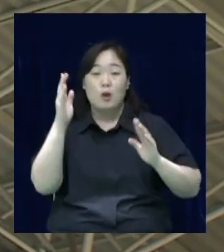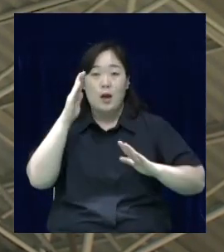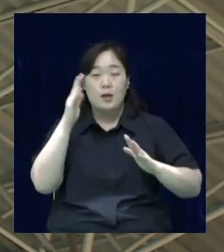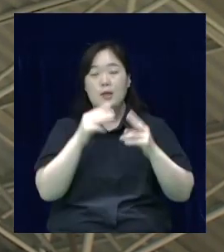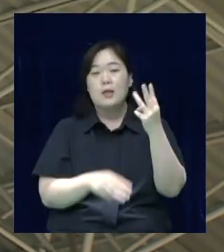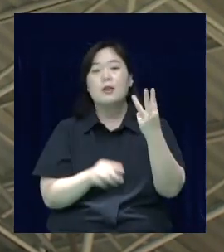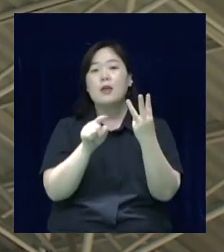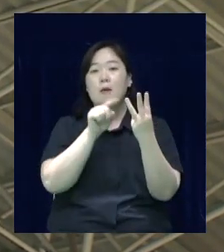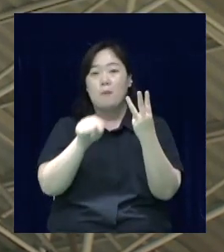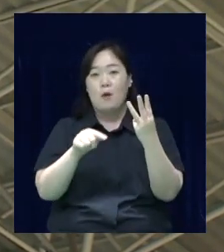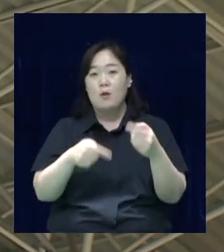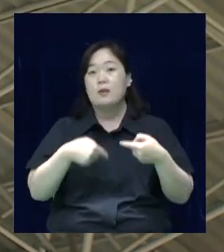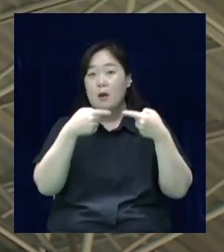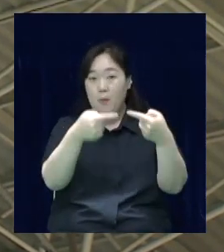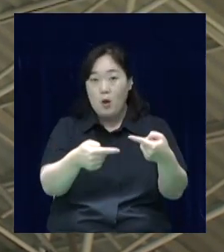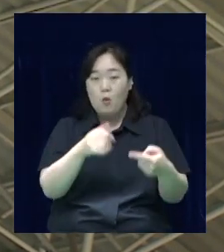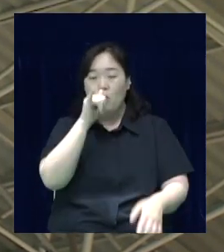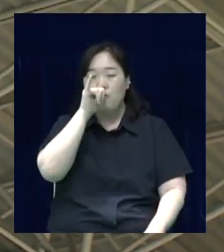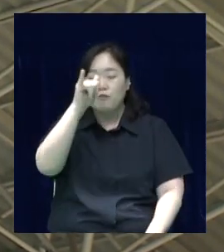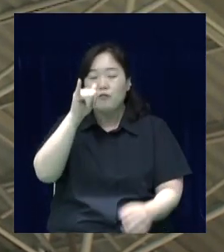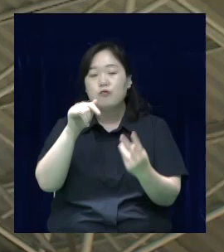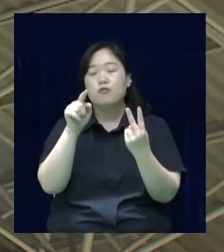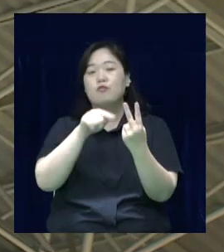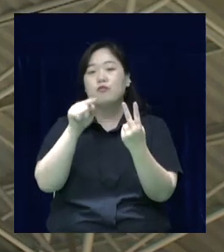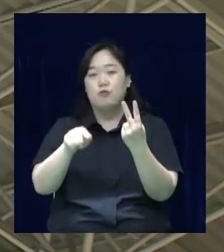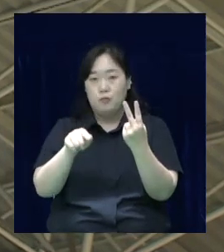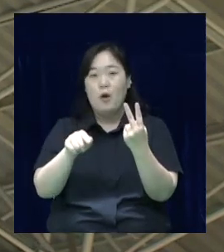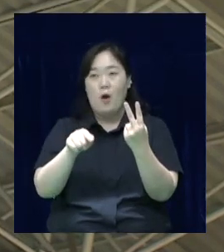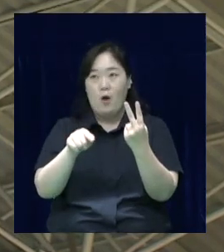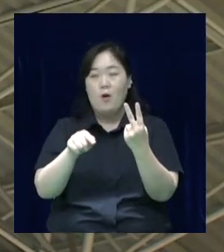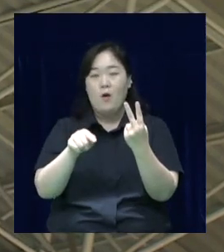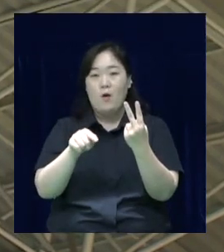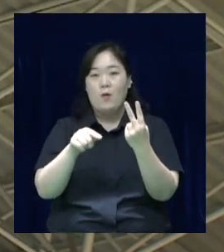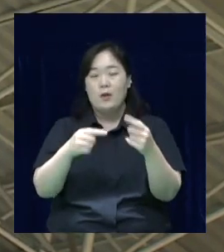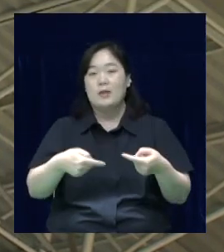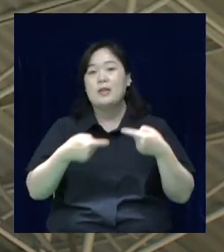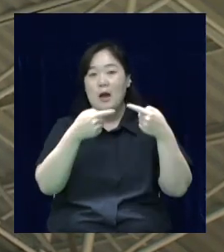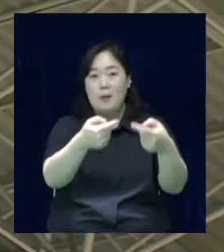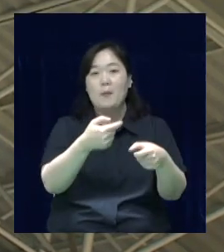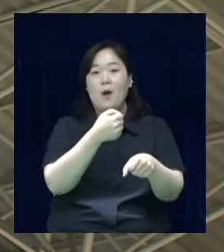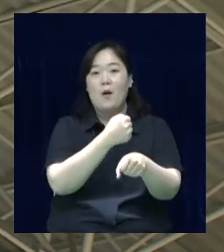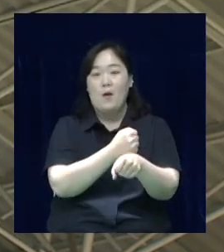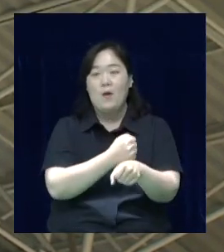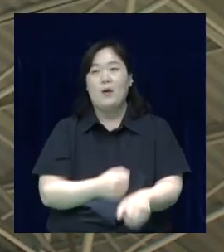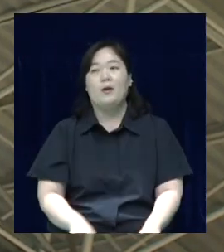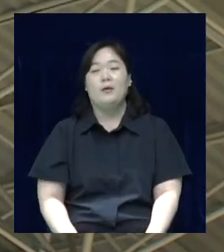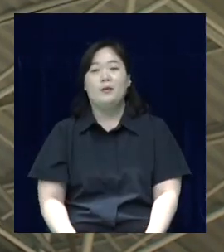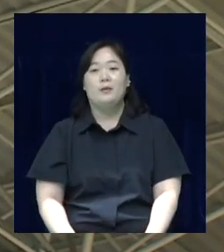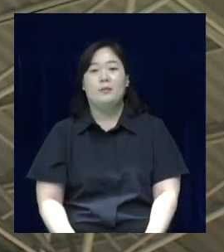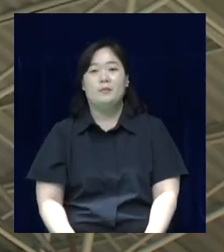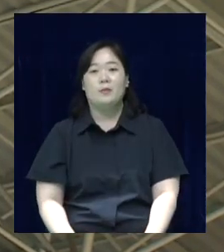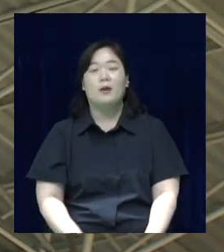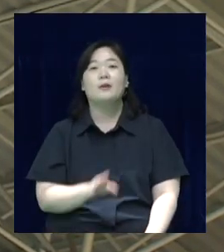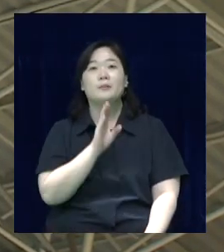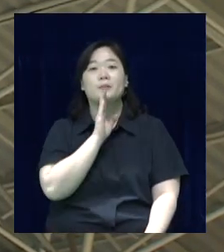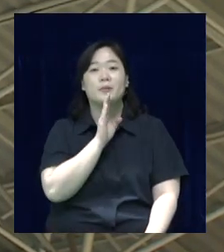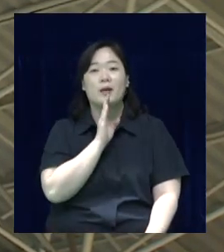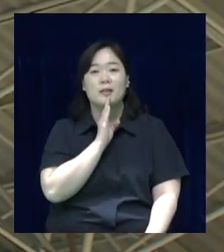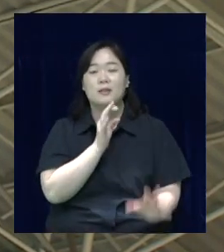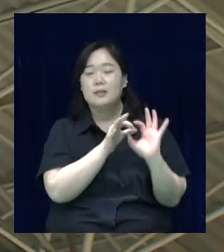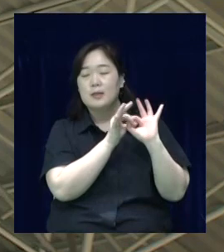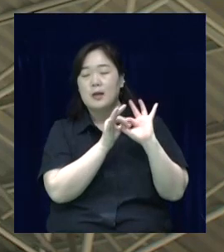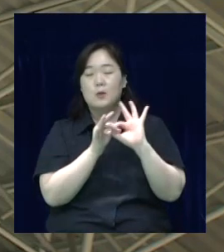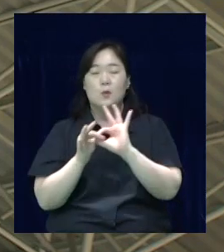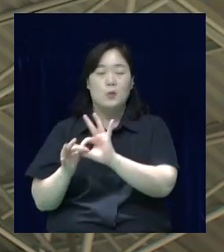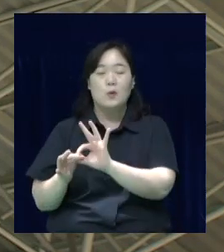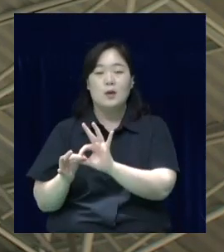있고 이 중에 우수선수 2명을 선발을 해서 바레인 그 대회에 출전시키게 되어 있습니다. 그렇습니다. 사실 뭐 계속해서